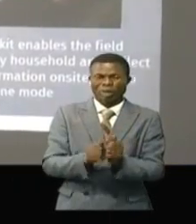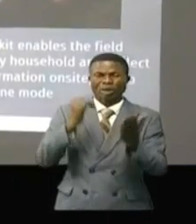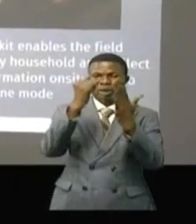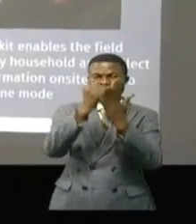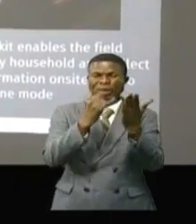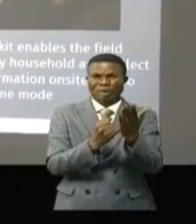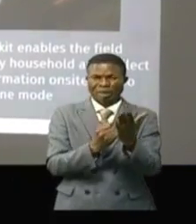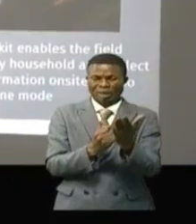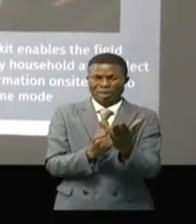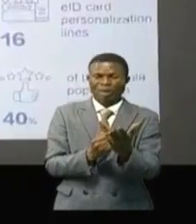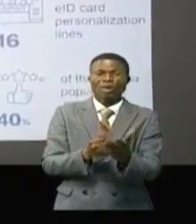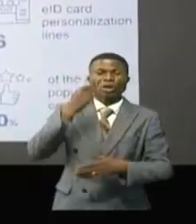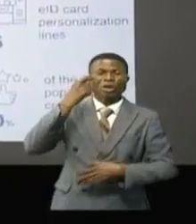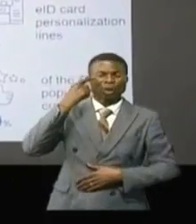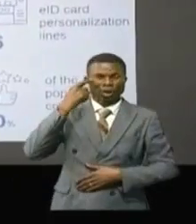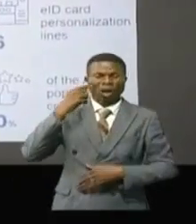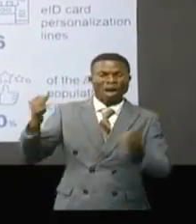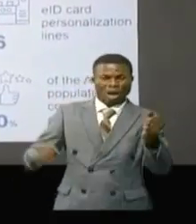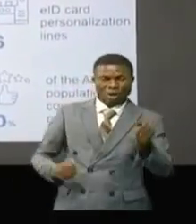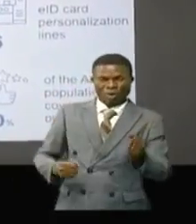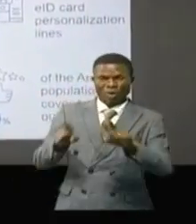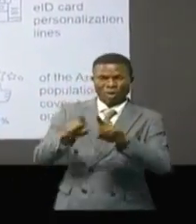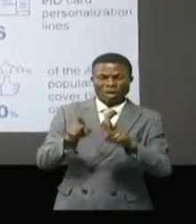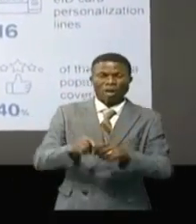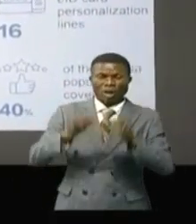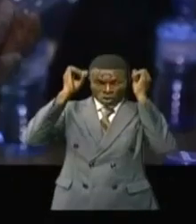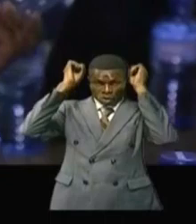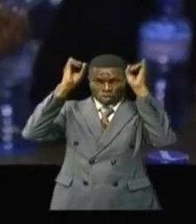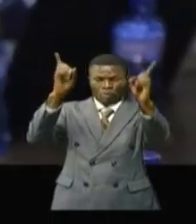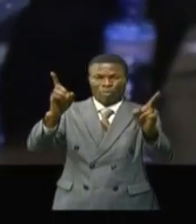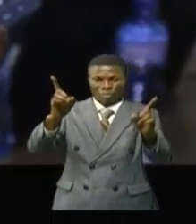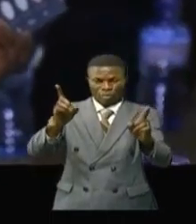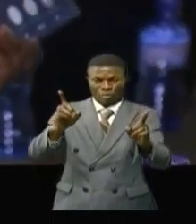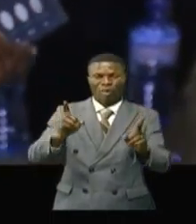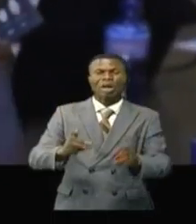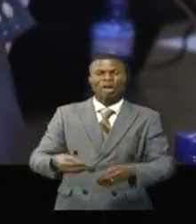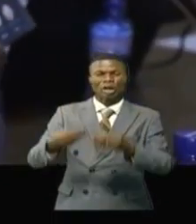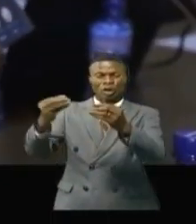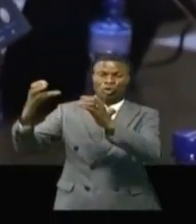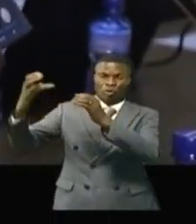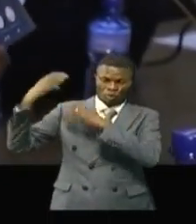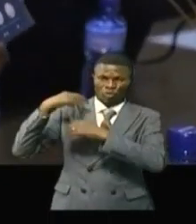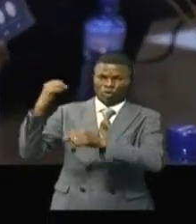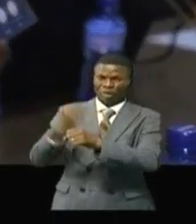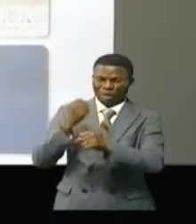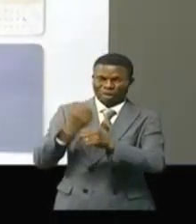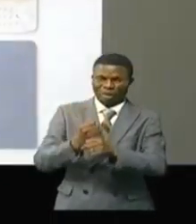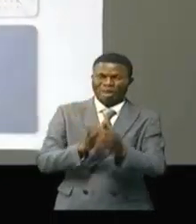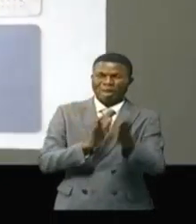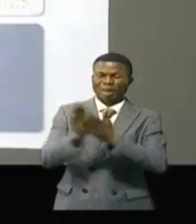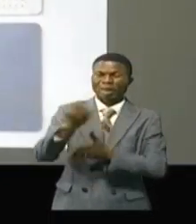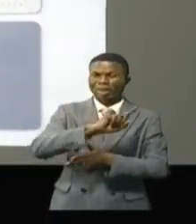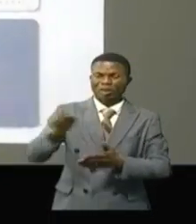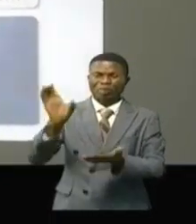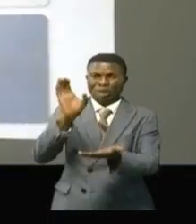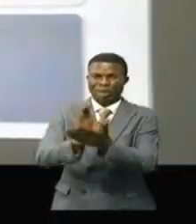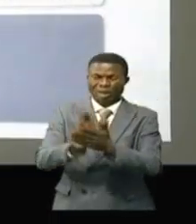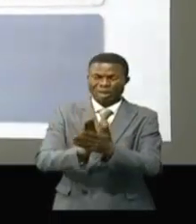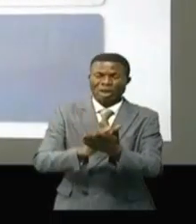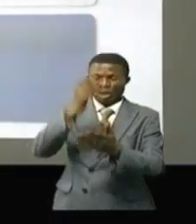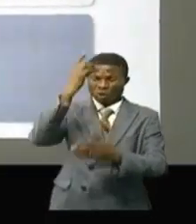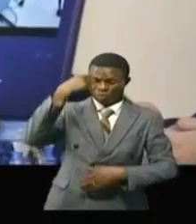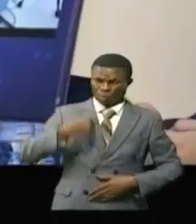en Chine populaire, en Angola et au Brésil, propose ses services. Avec une capacité de 15 000 cartes biométriques par